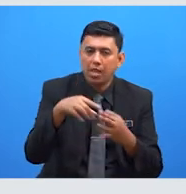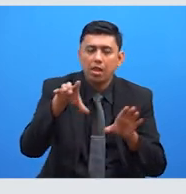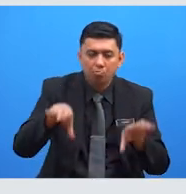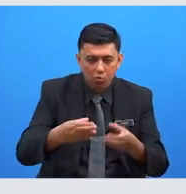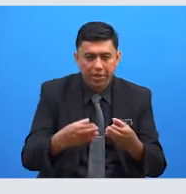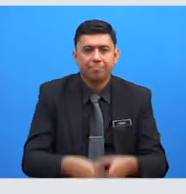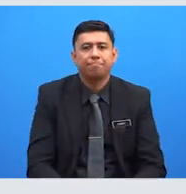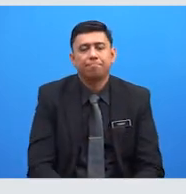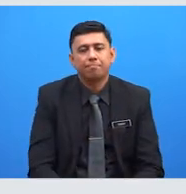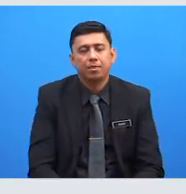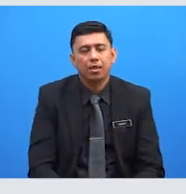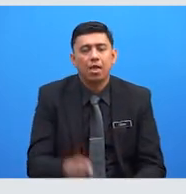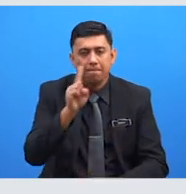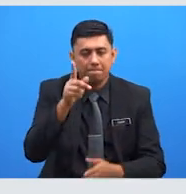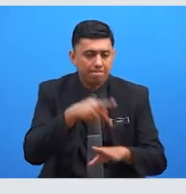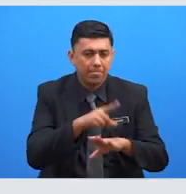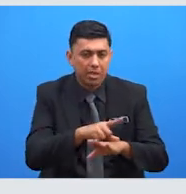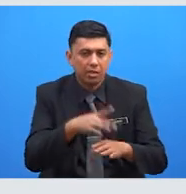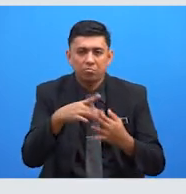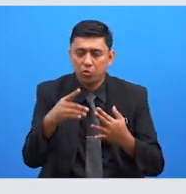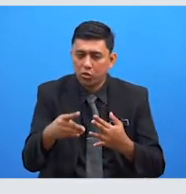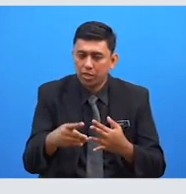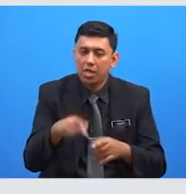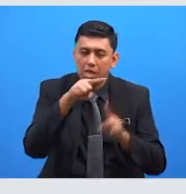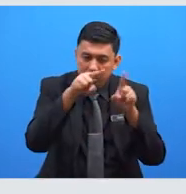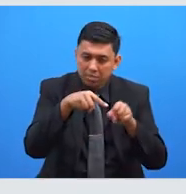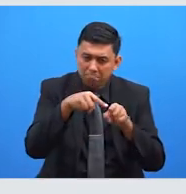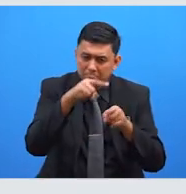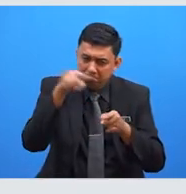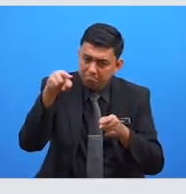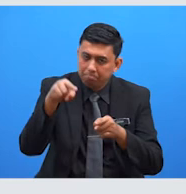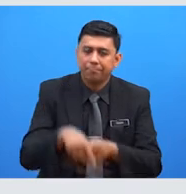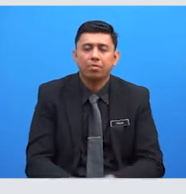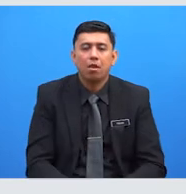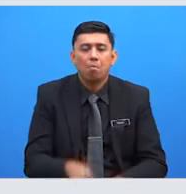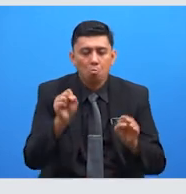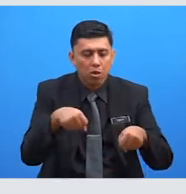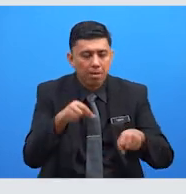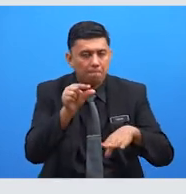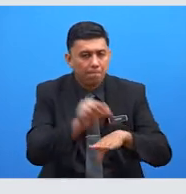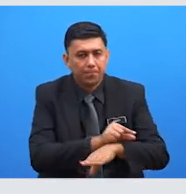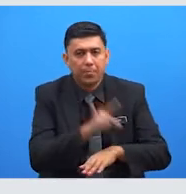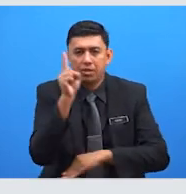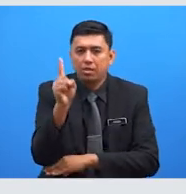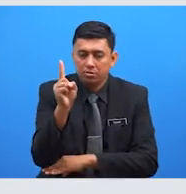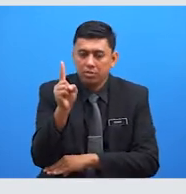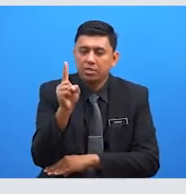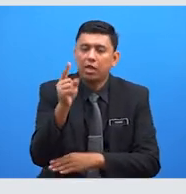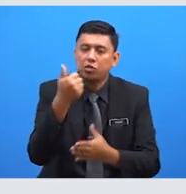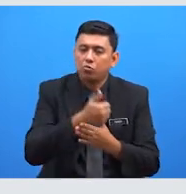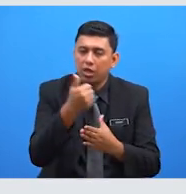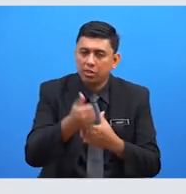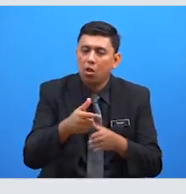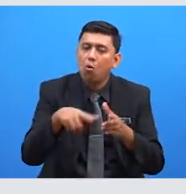pilihan dilakukan, manakala butang pilihan checkbox memberikan pengguna memilih satu